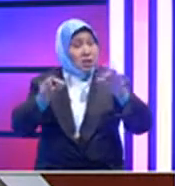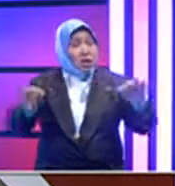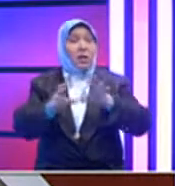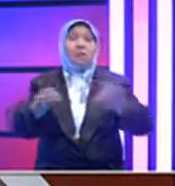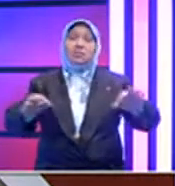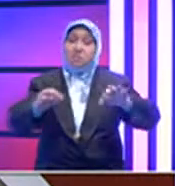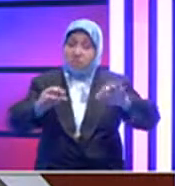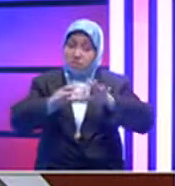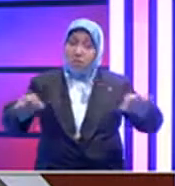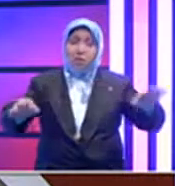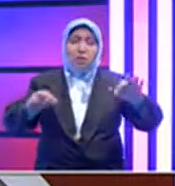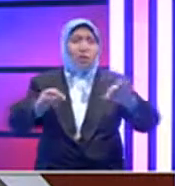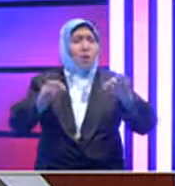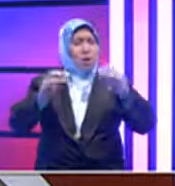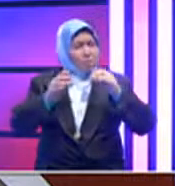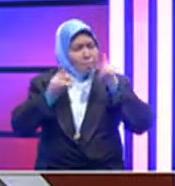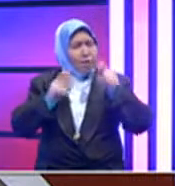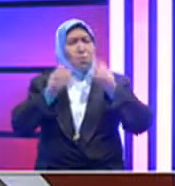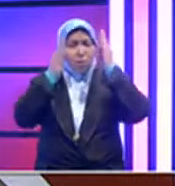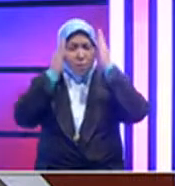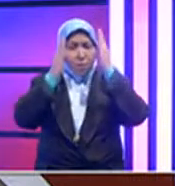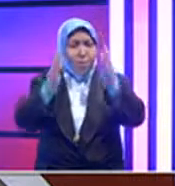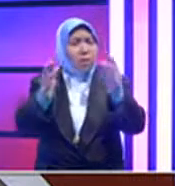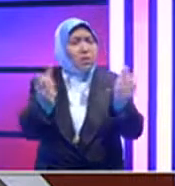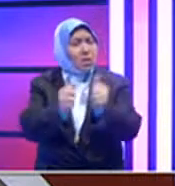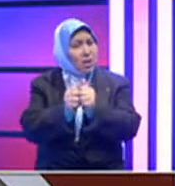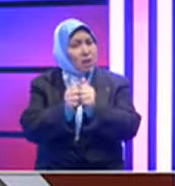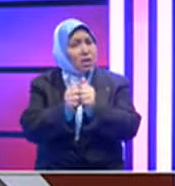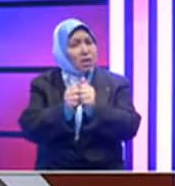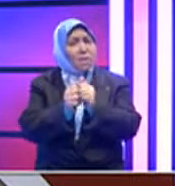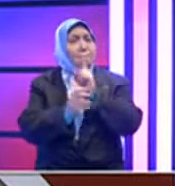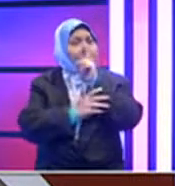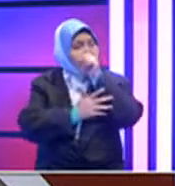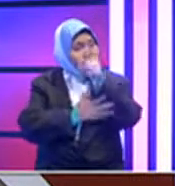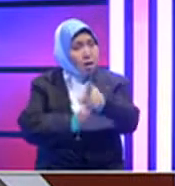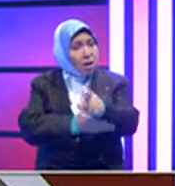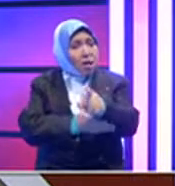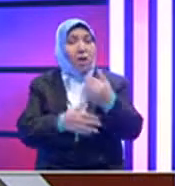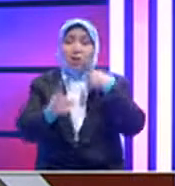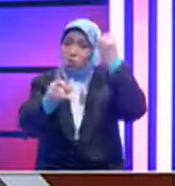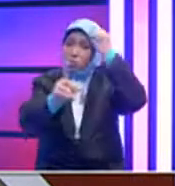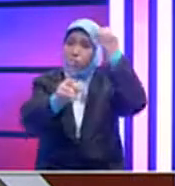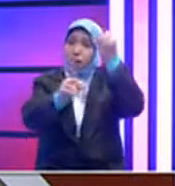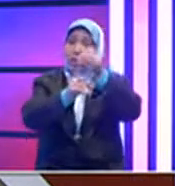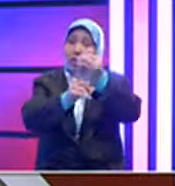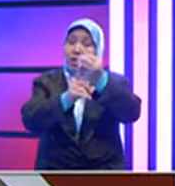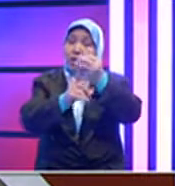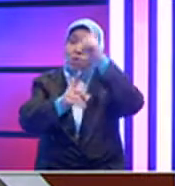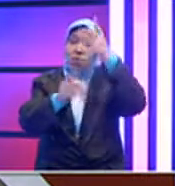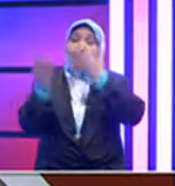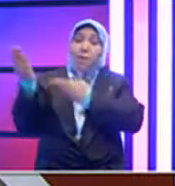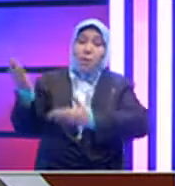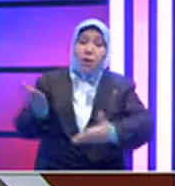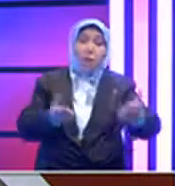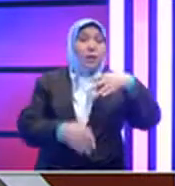nanti ini perlu ambil perhatian bilhaq kok dengan dengan benar satu tapi ada tujuannya kalau bawakan pada